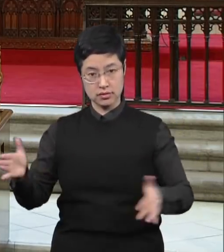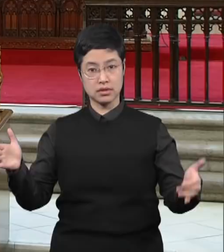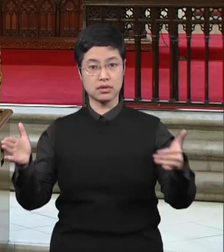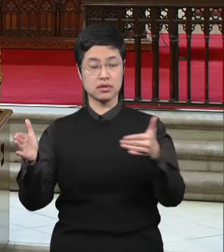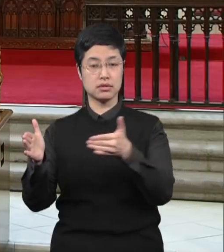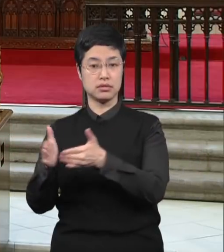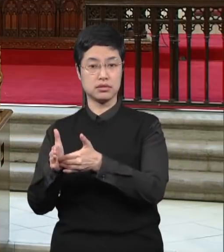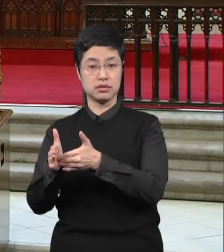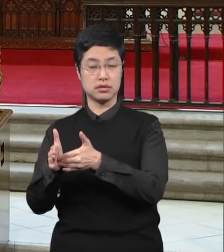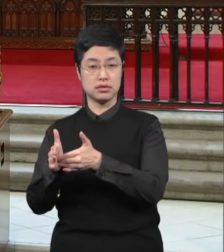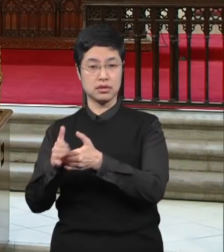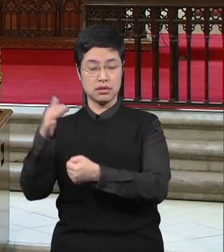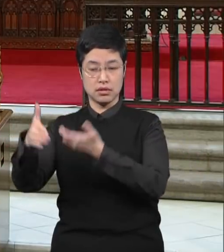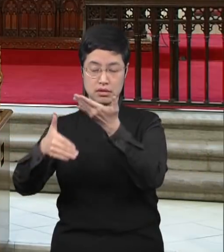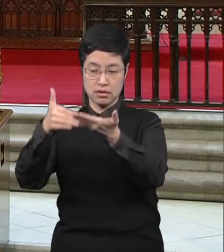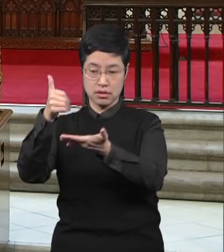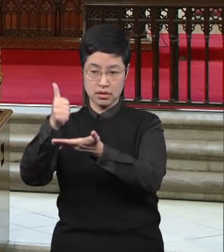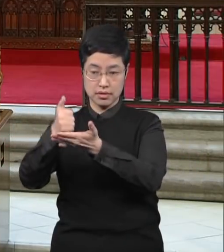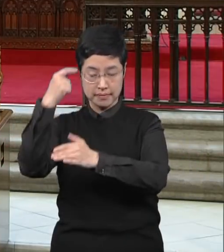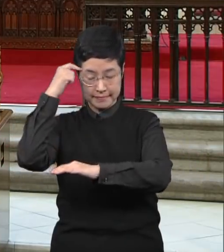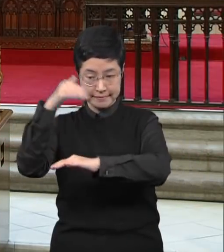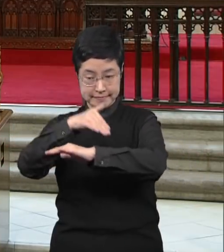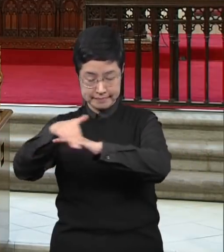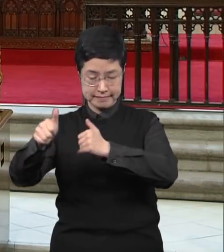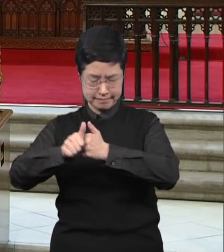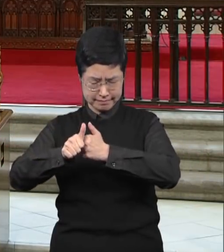순간까지 하느님 섭리에 따라